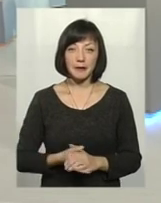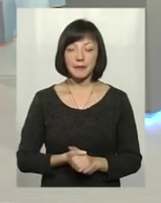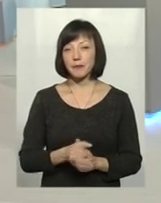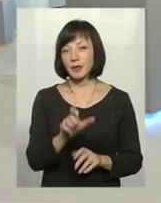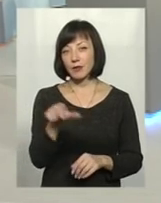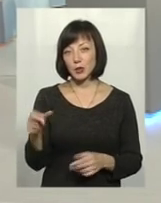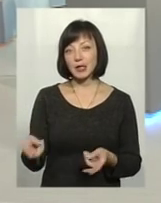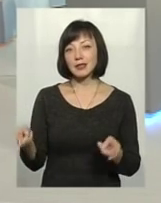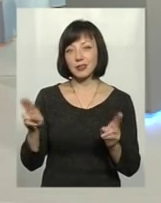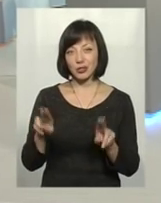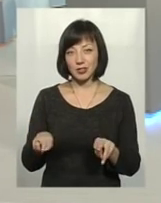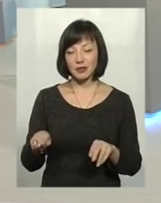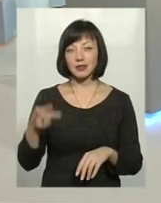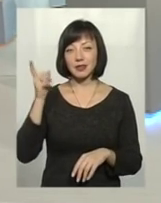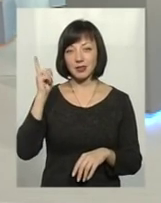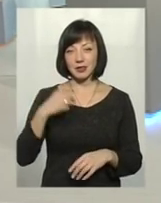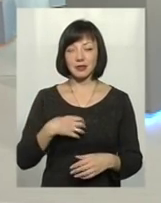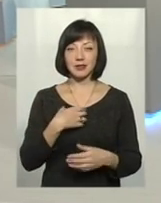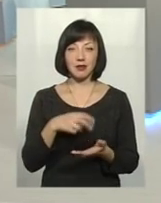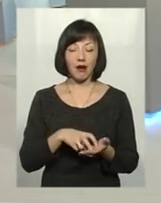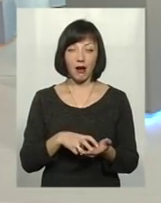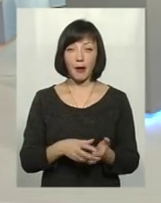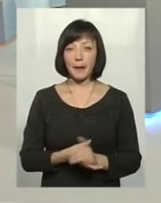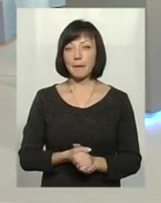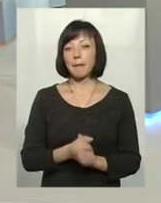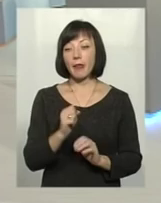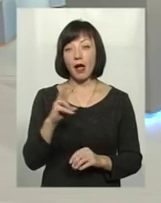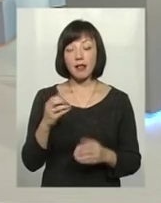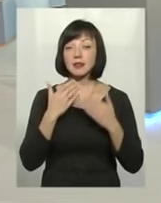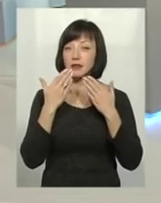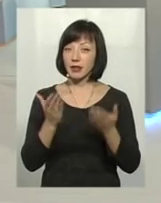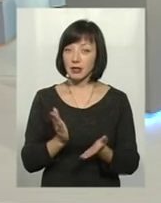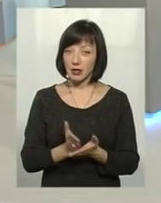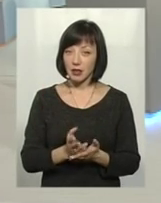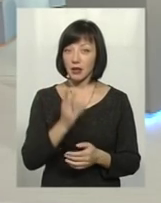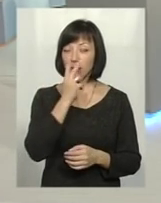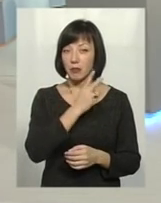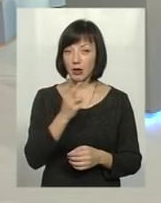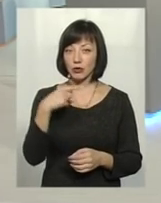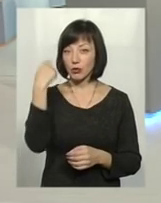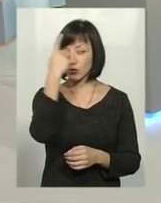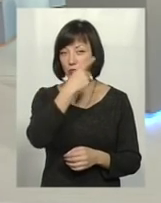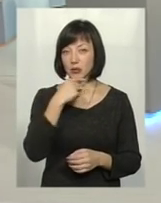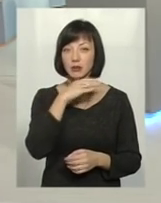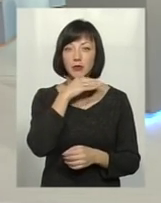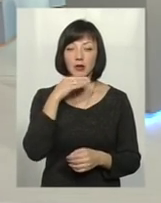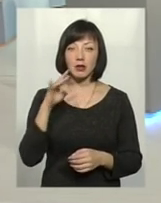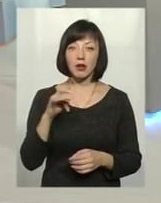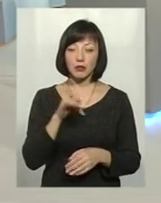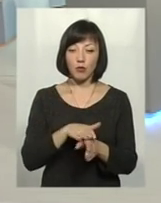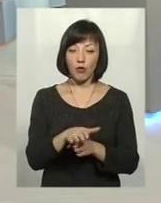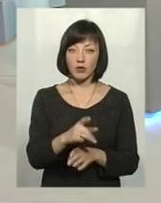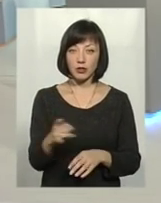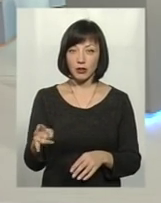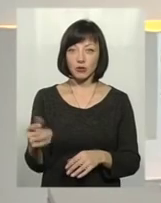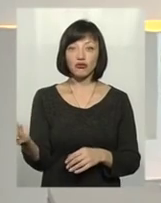людей залишився, мабуть, страх. Разом з тим, звернення є, бачили особисто неодноразово, повністю заставлено